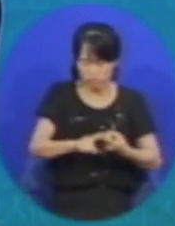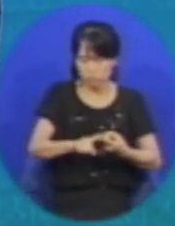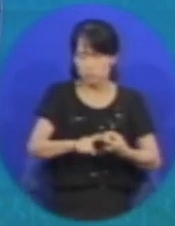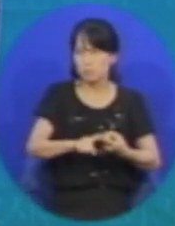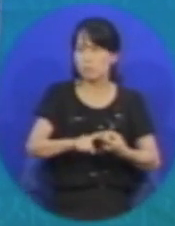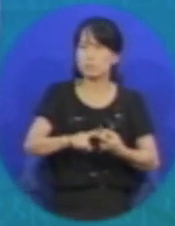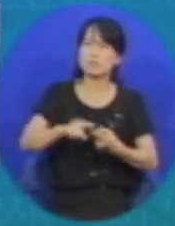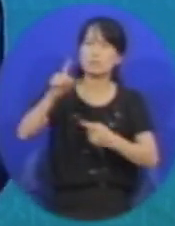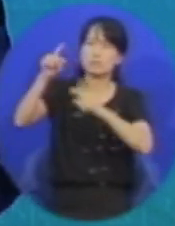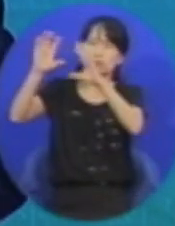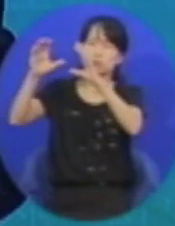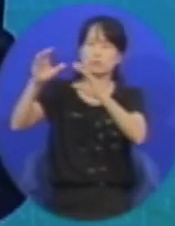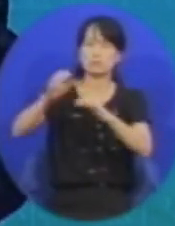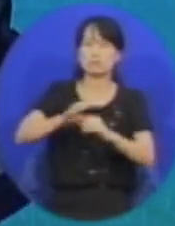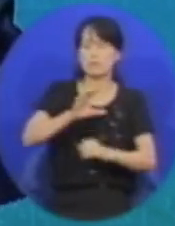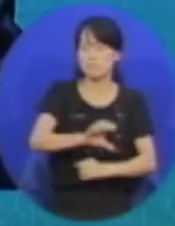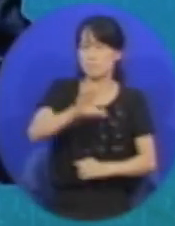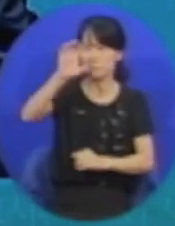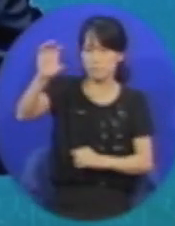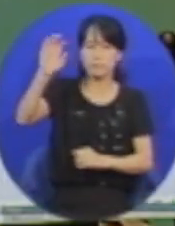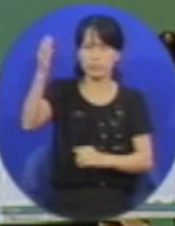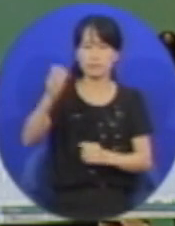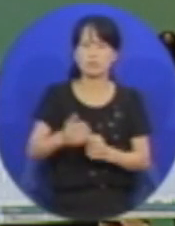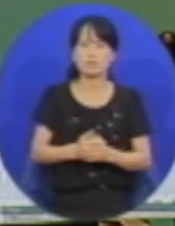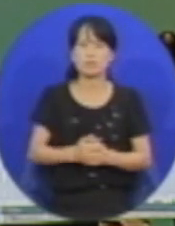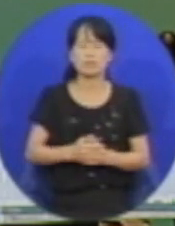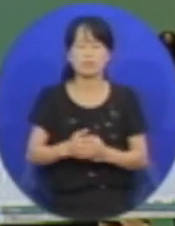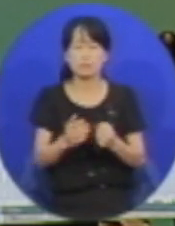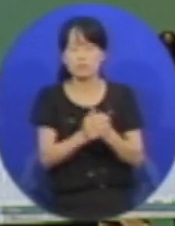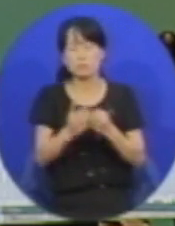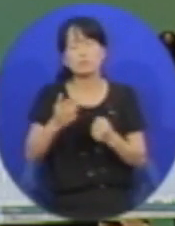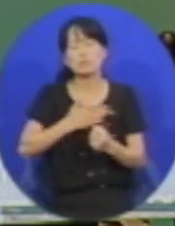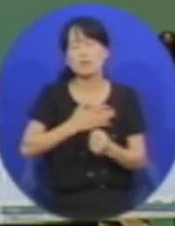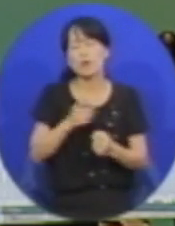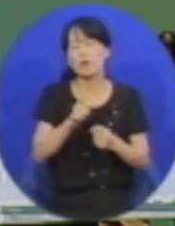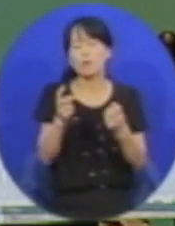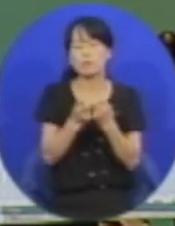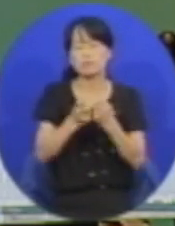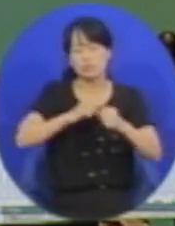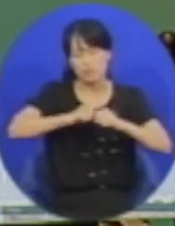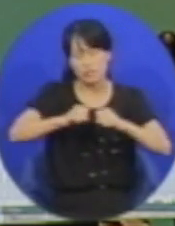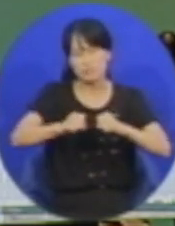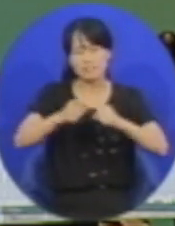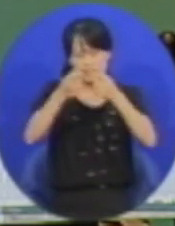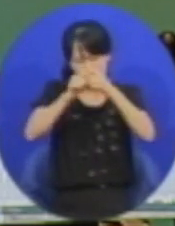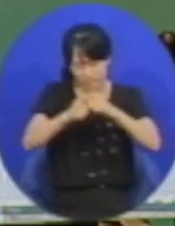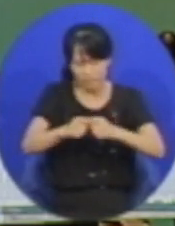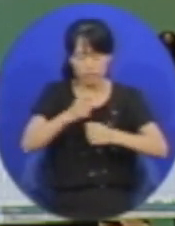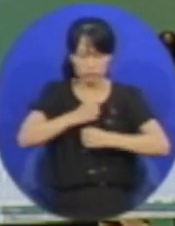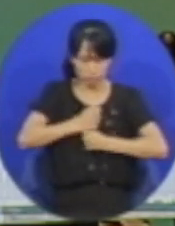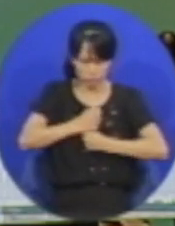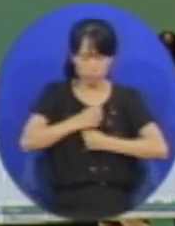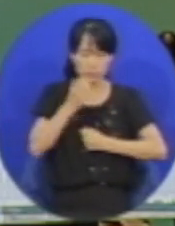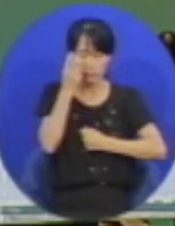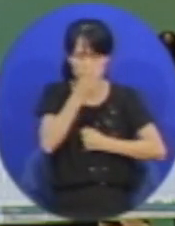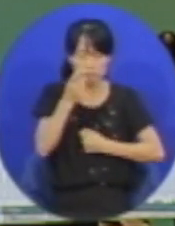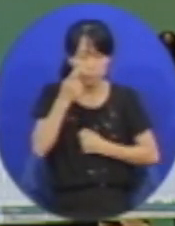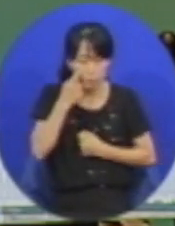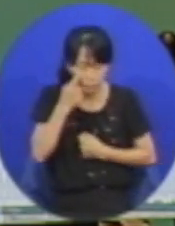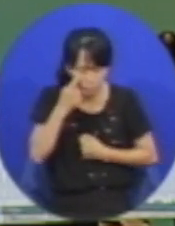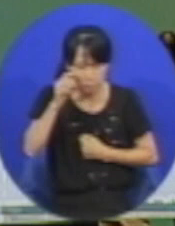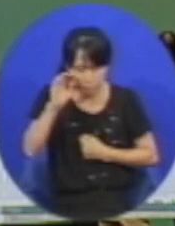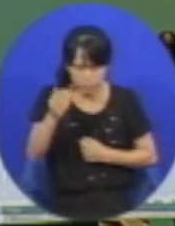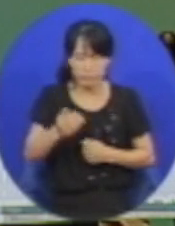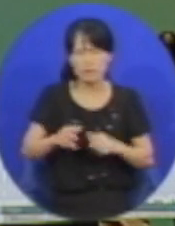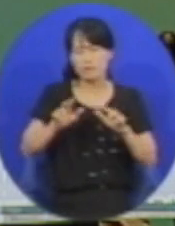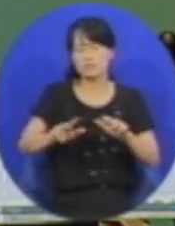천국에 가는 거예요. 그러니까 내가 어떻게 행하는지를 자세히 주의하여 살펴보라는 겁니다. 지금